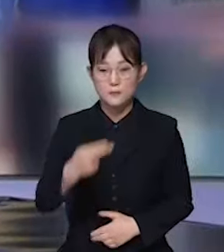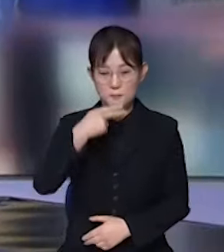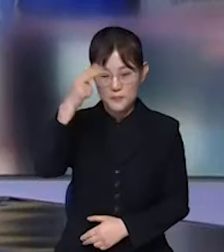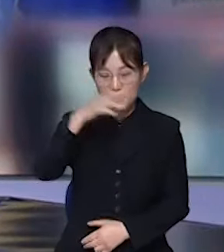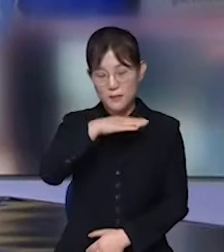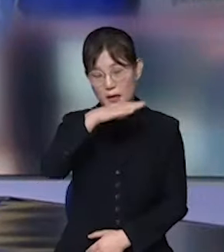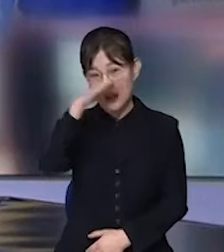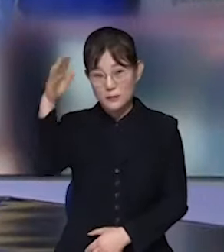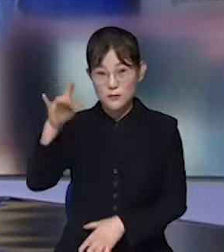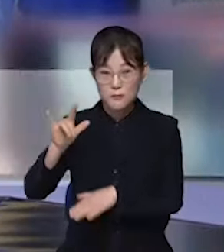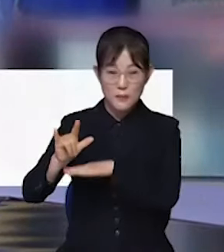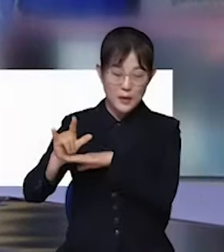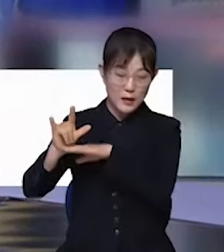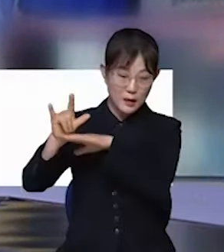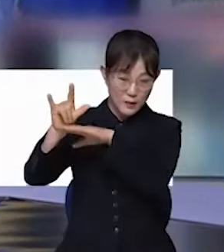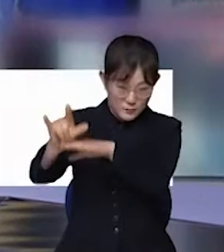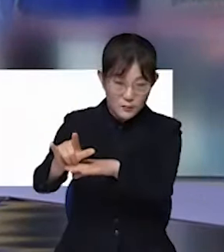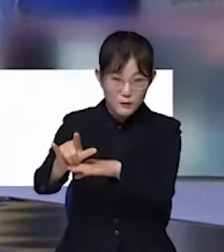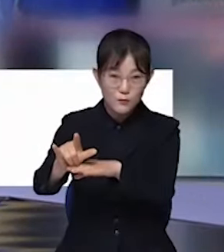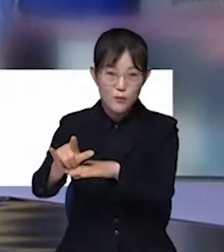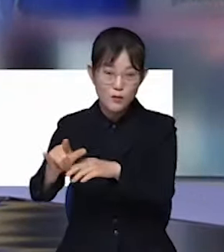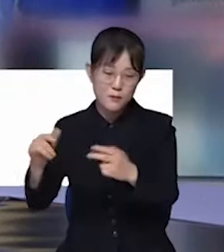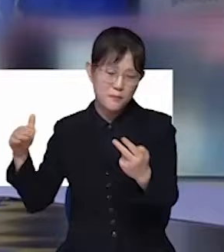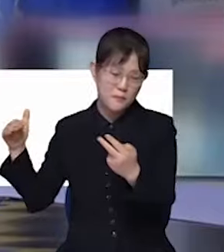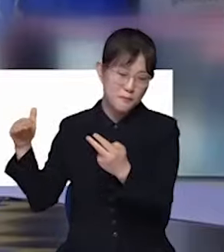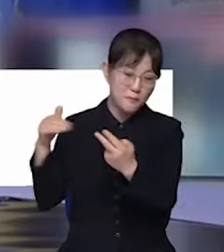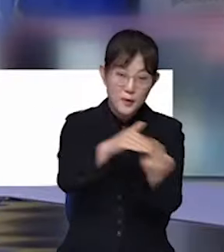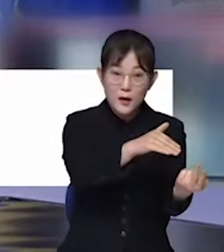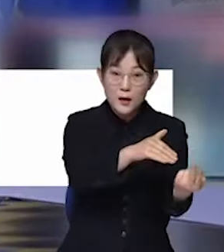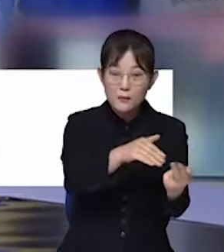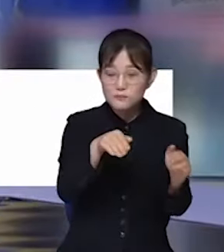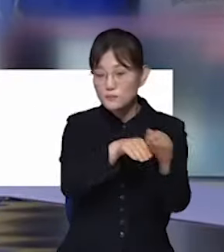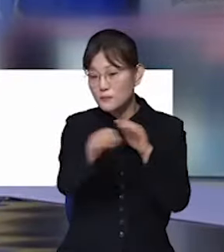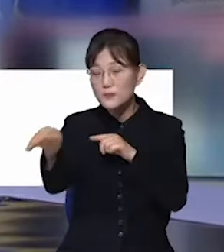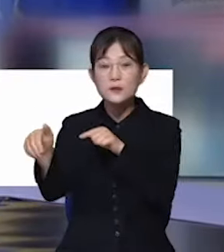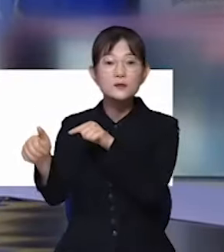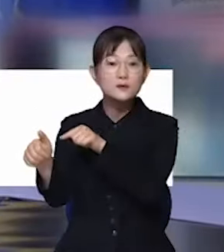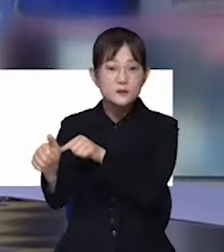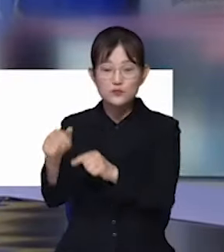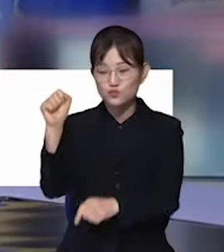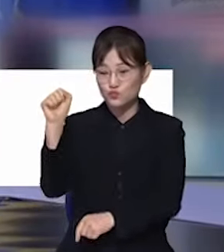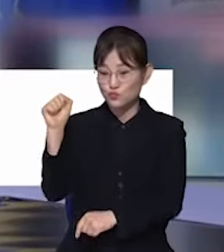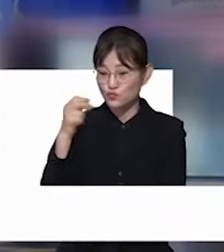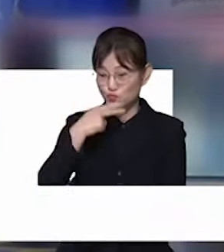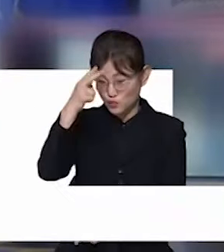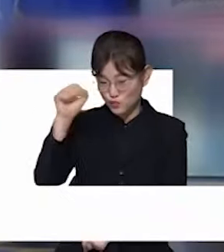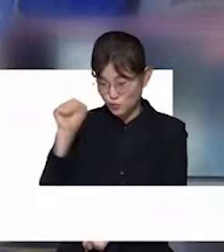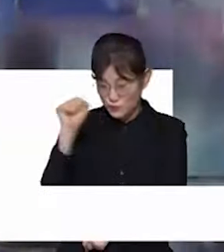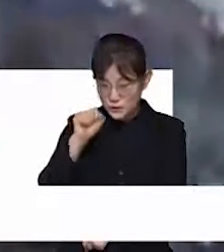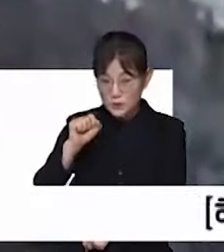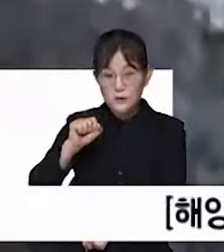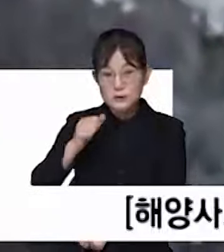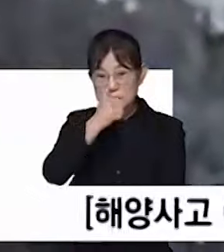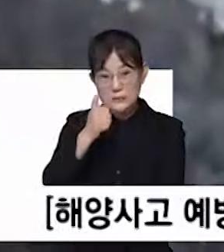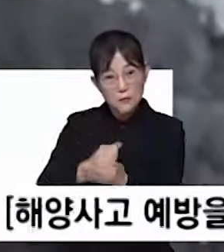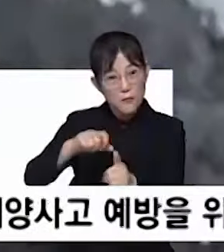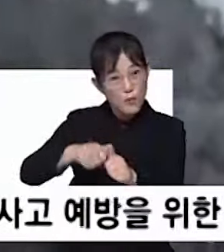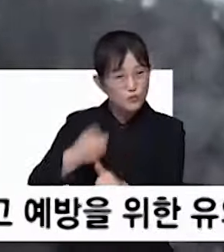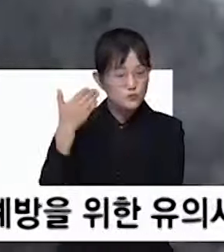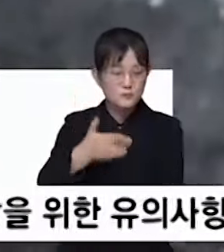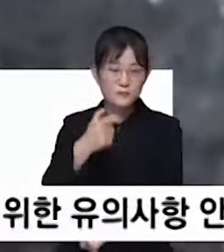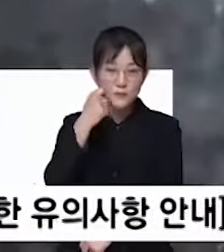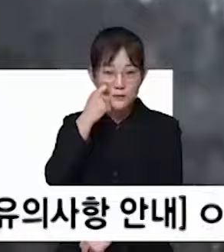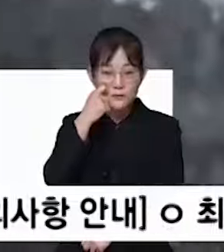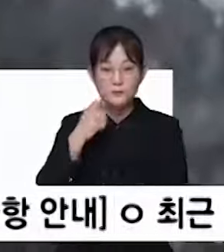마시고 마세라티 차량을 몰다 연인 두 명을 사상케 한 뺑소니범에 대해 음주운전 혐의를 적용하지 못한 것으로